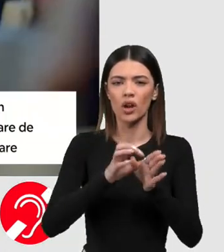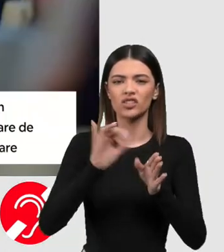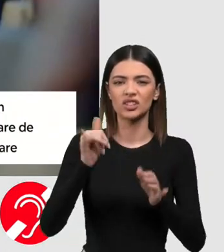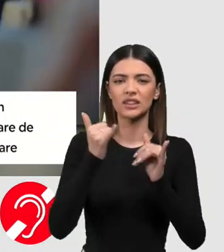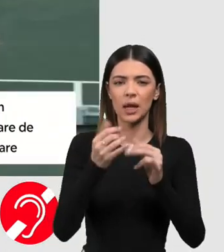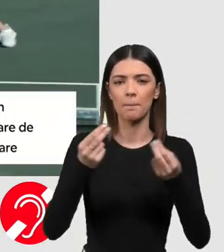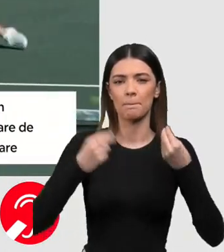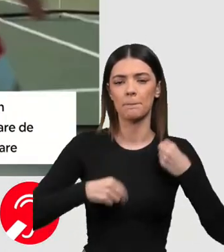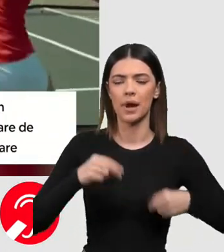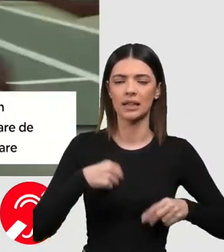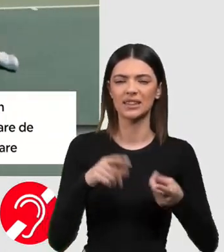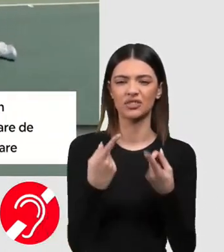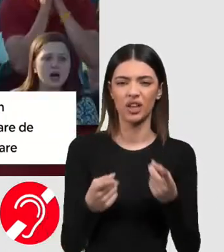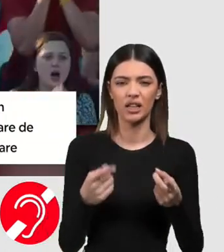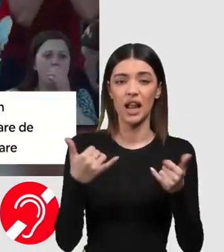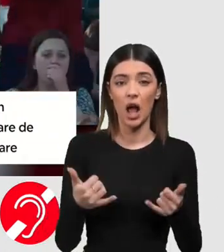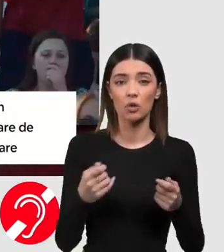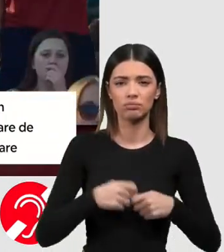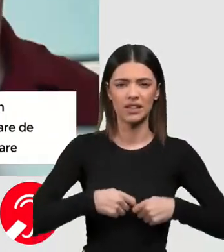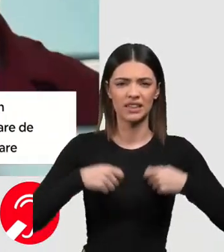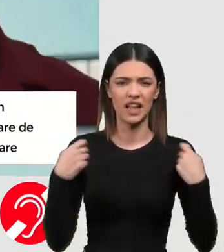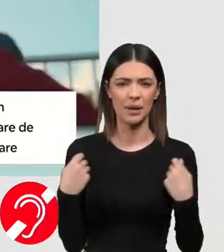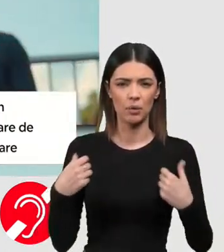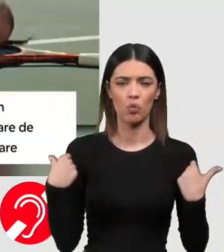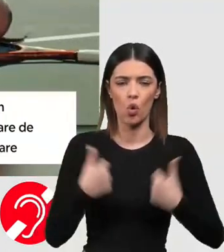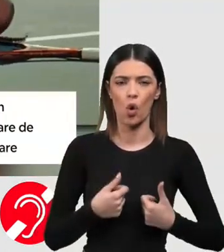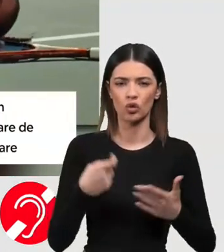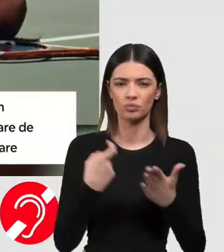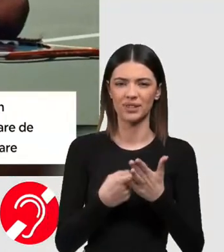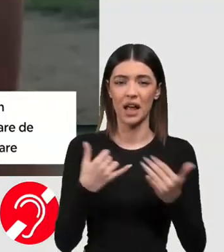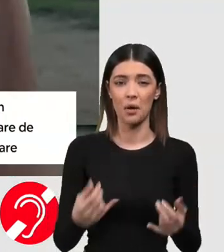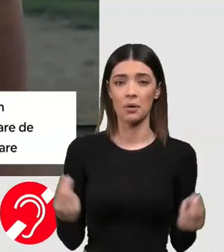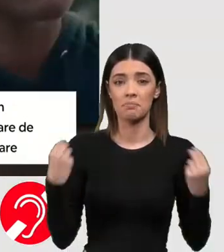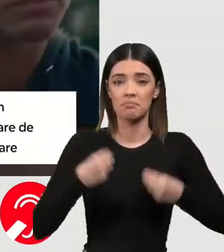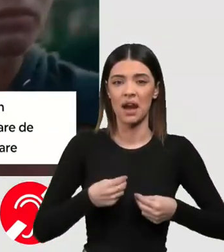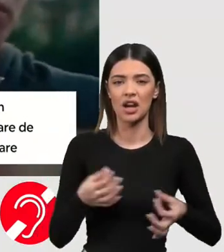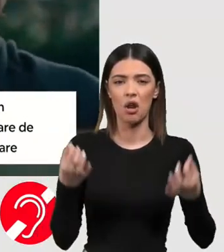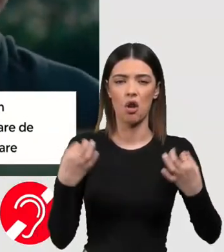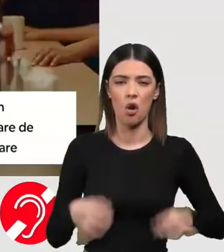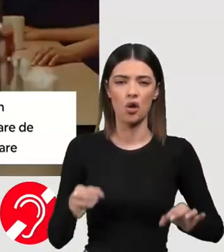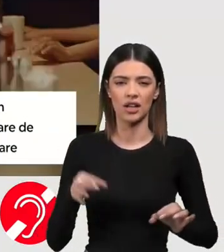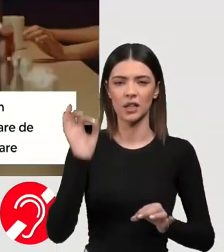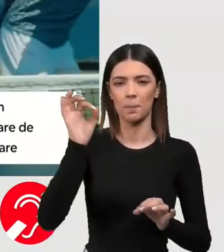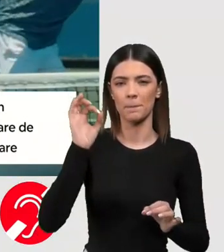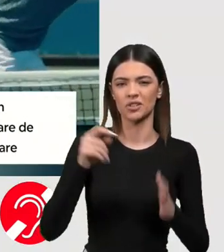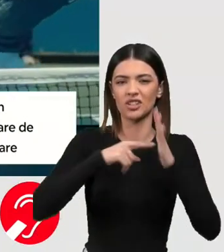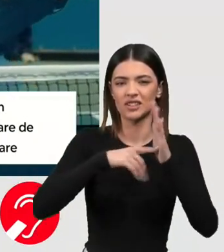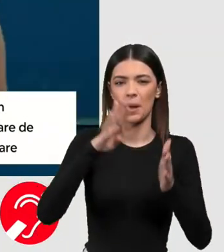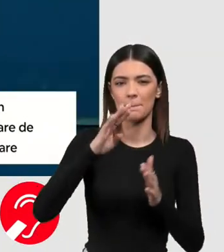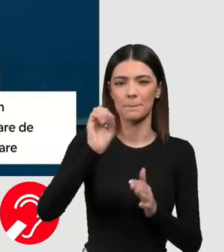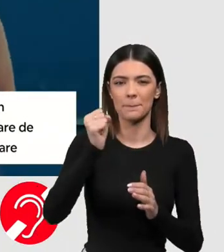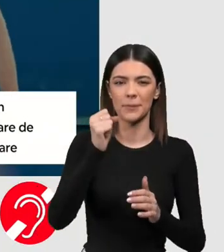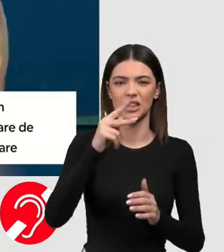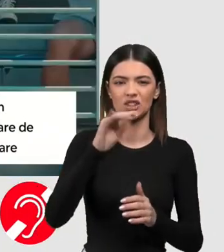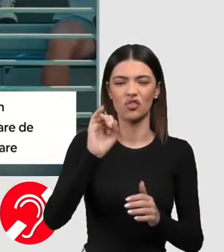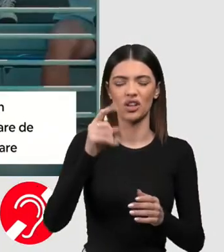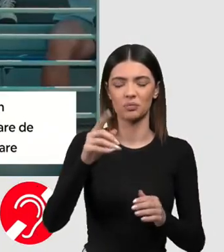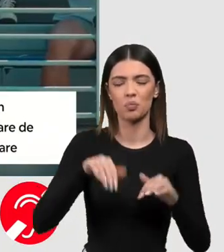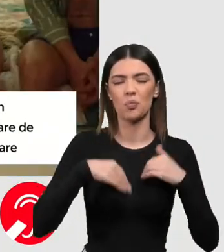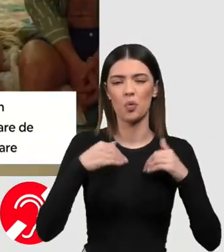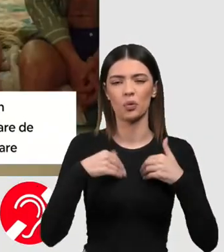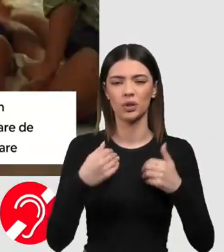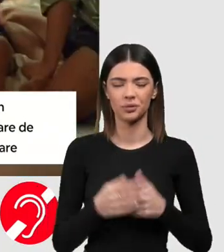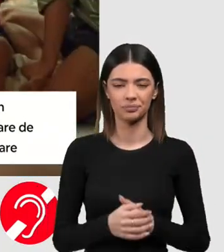cu ajutorul stilistului ei abordează un alt stil. Practic, se dezbracă de costumul metalic și îmbracă rochia de gală, iar imaginile postate de British Vogue